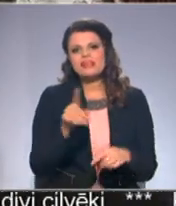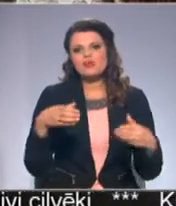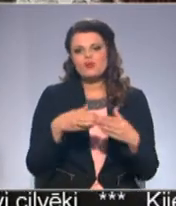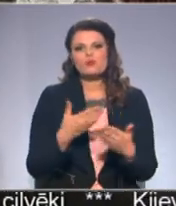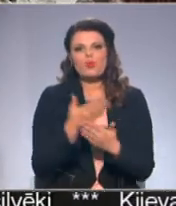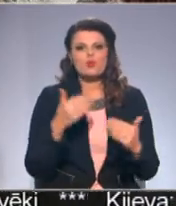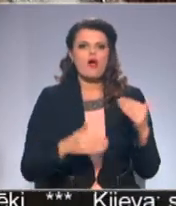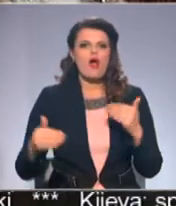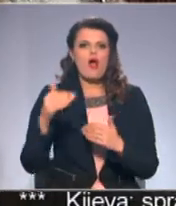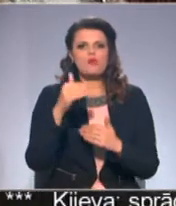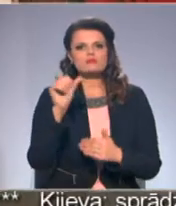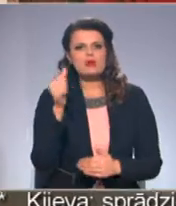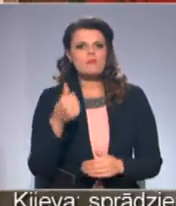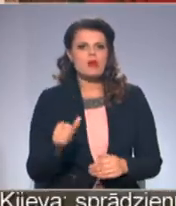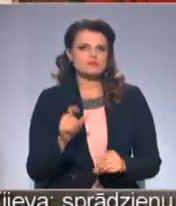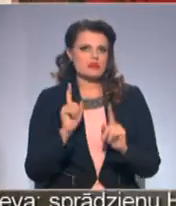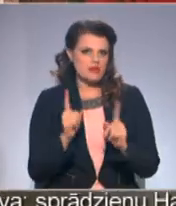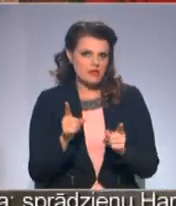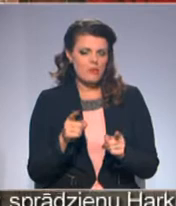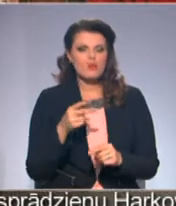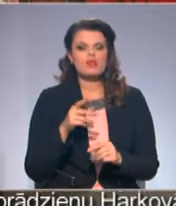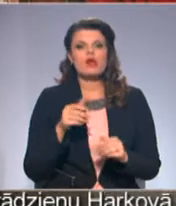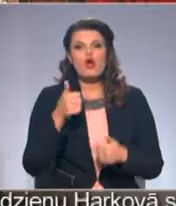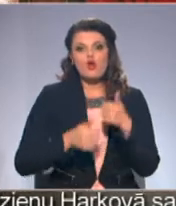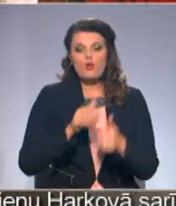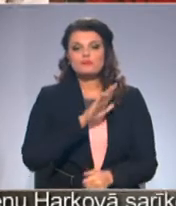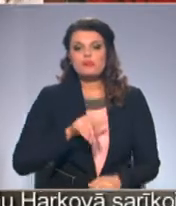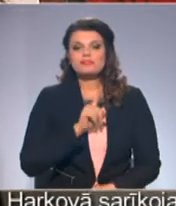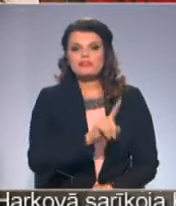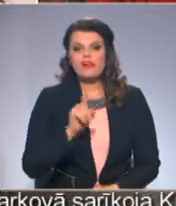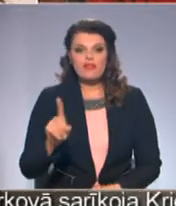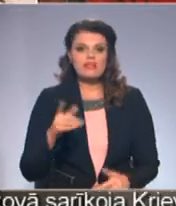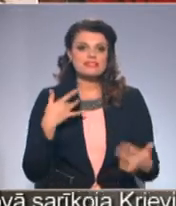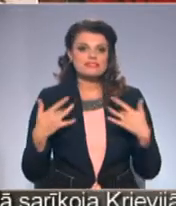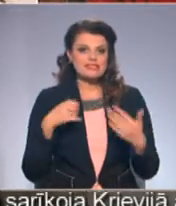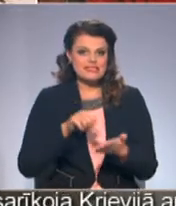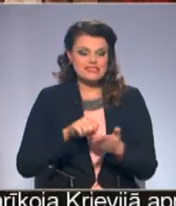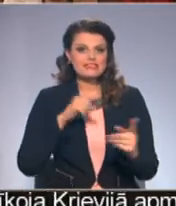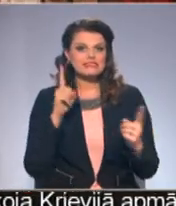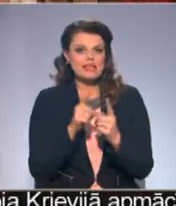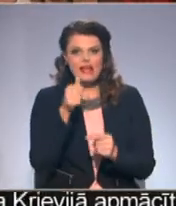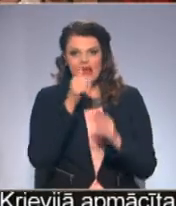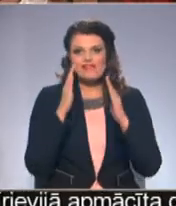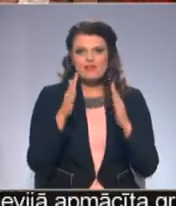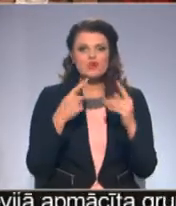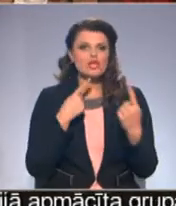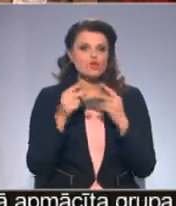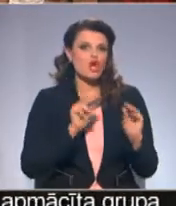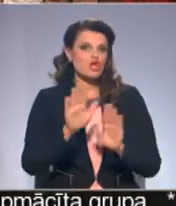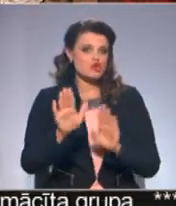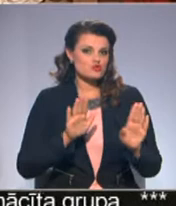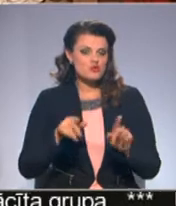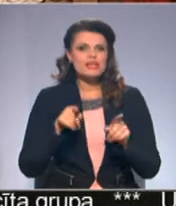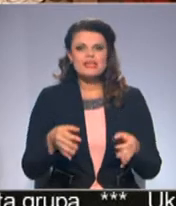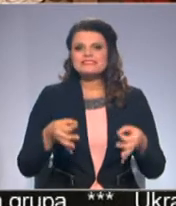augstāk stādu šo mākslinieckos latiņu. Skatē pēc katras redzētās izrādes eksperti tiekas individuālās sarunās ar režisoru. Arī tas ir